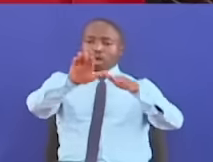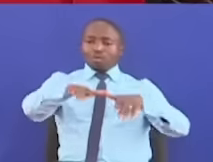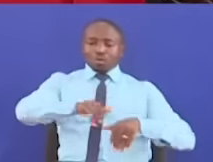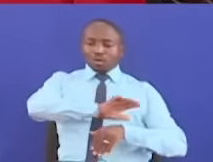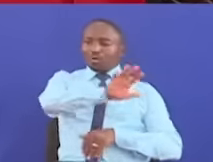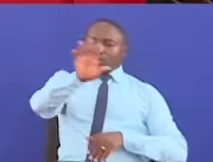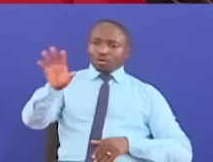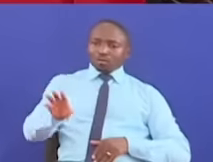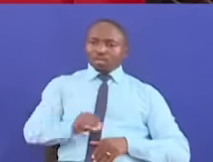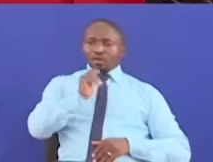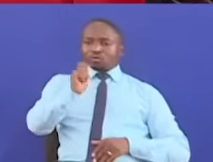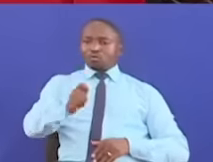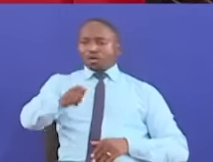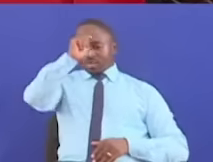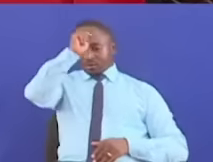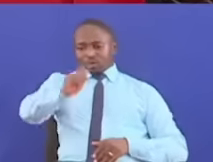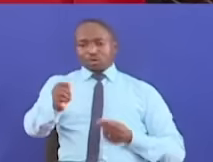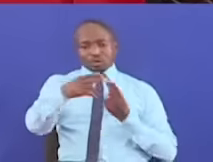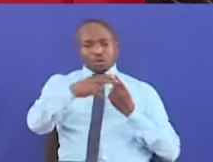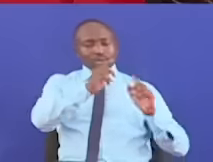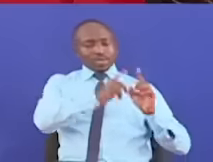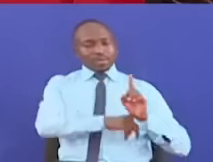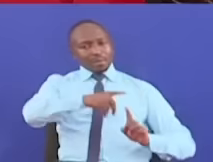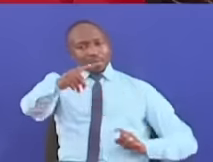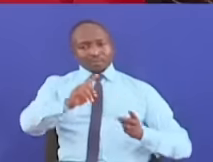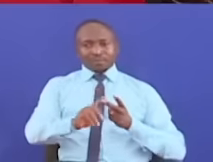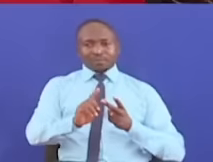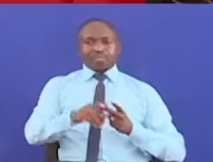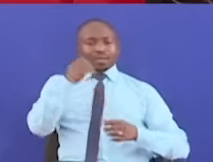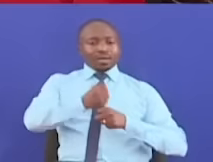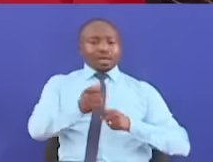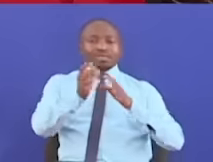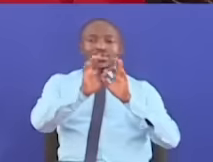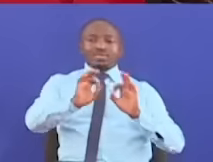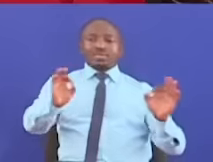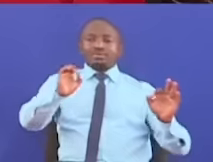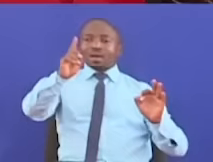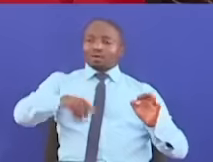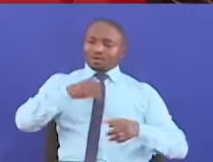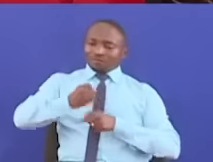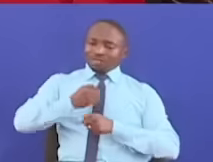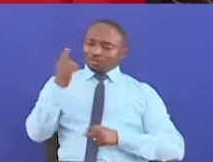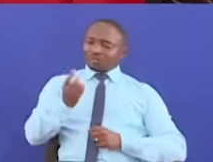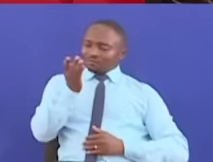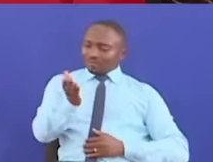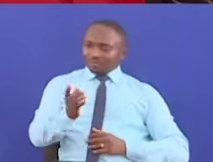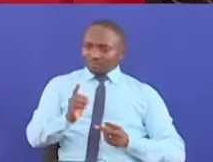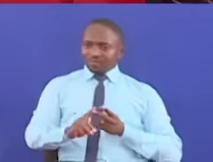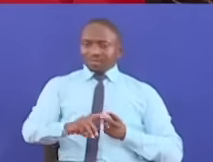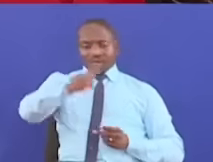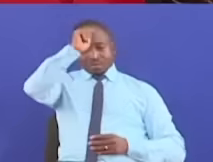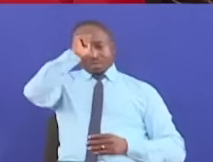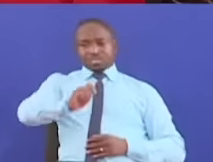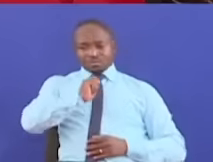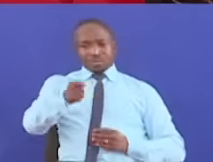wote kump mhh DT samia sulu Hassan kwa Kazi nj anay Fany taifa hili MH eshima